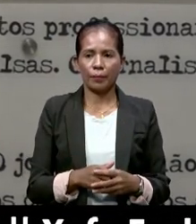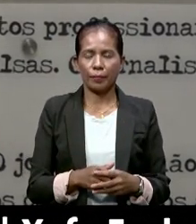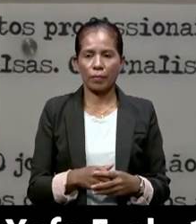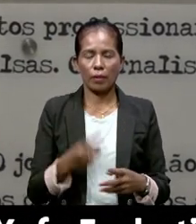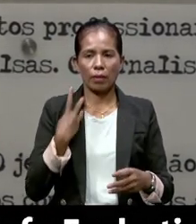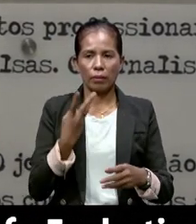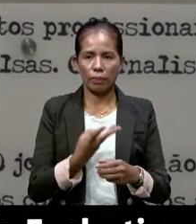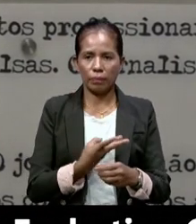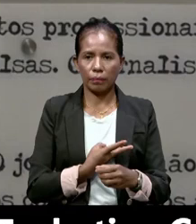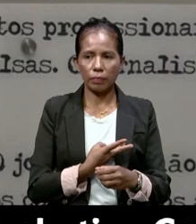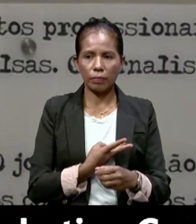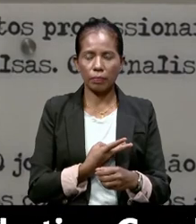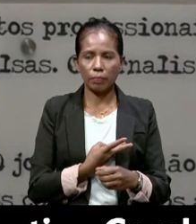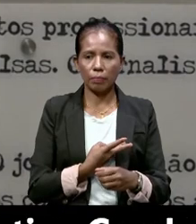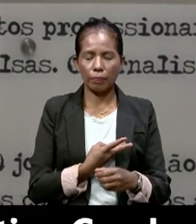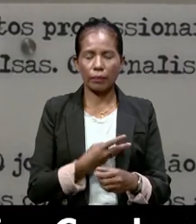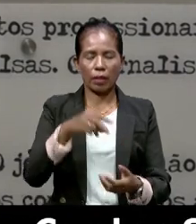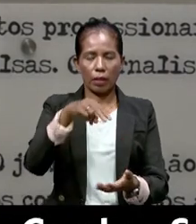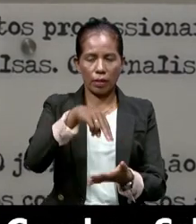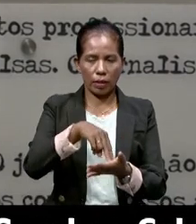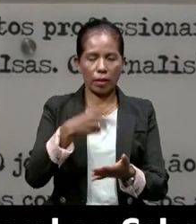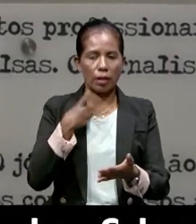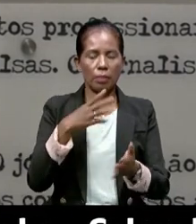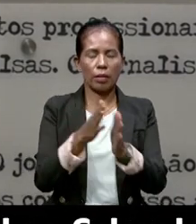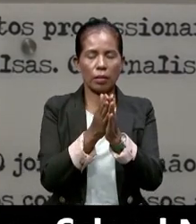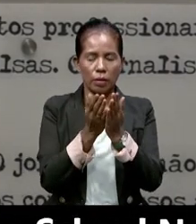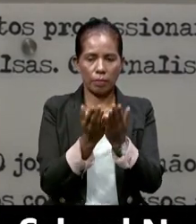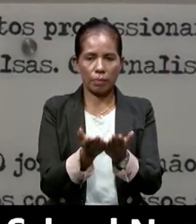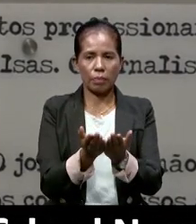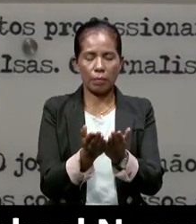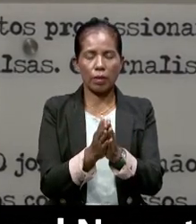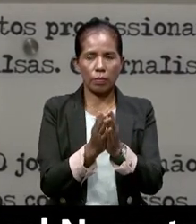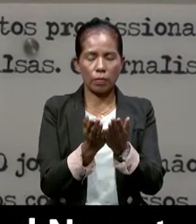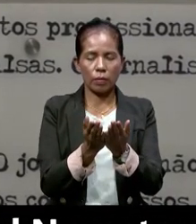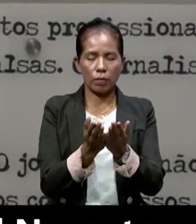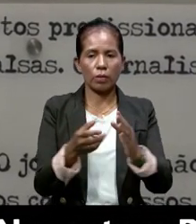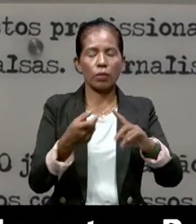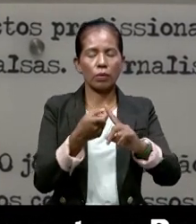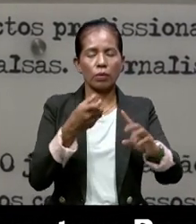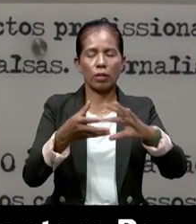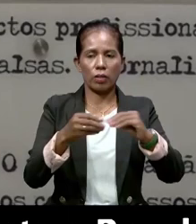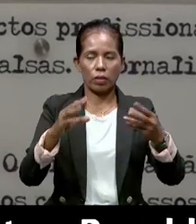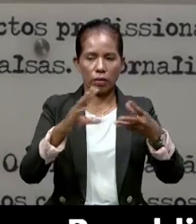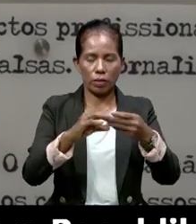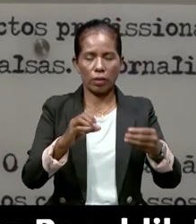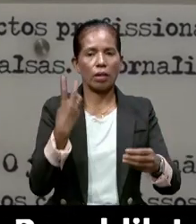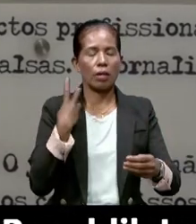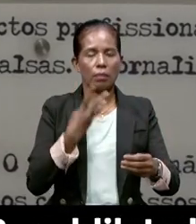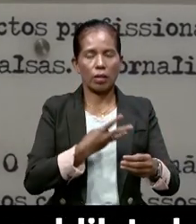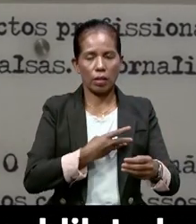lebih ke existi ia aminnya libro sagrado Al-Quran lius historia husi aminnya Profeta Ibrahim